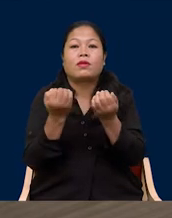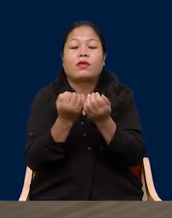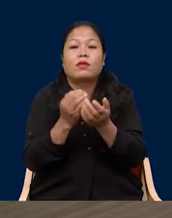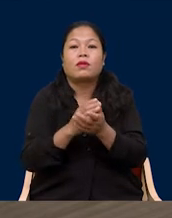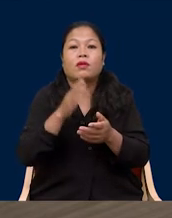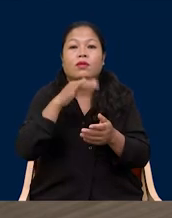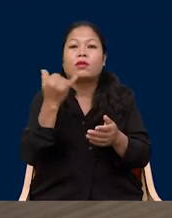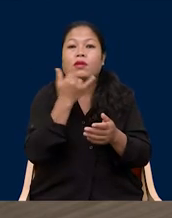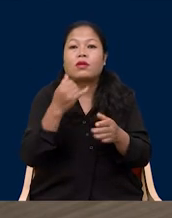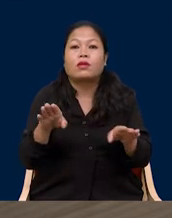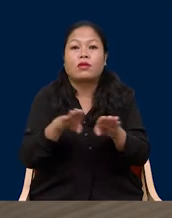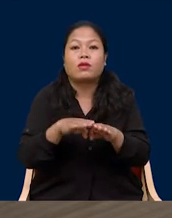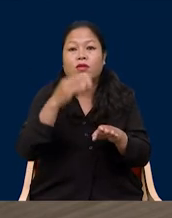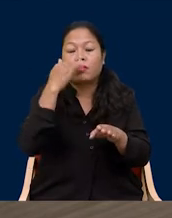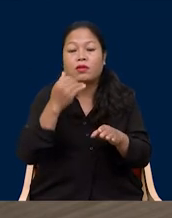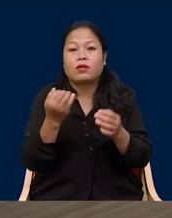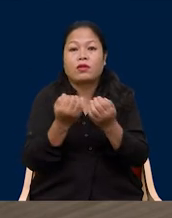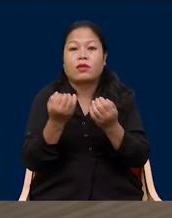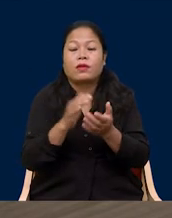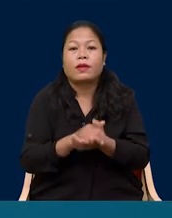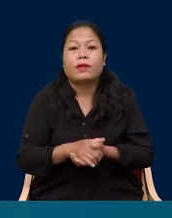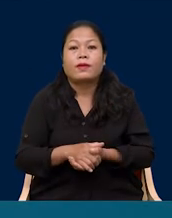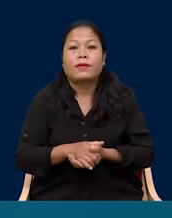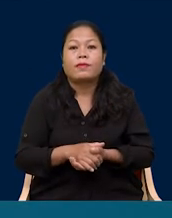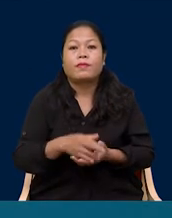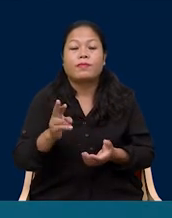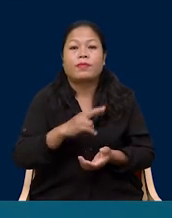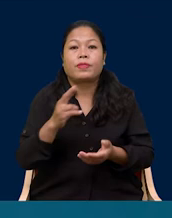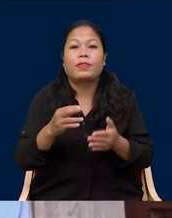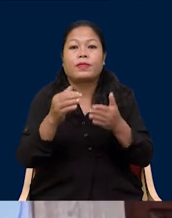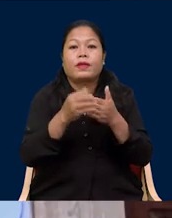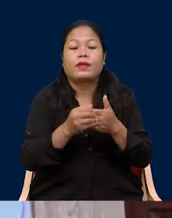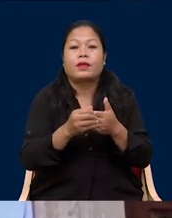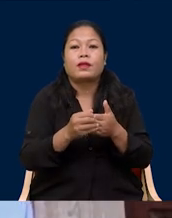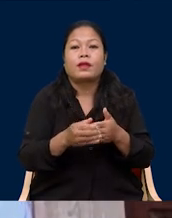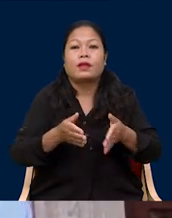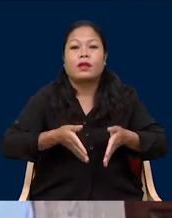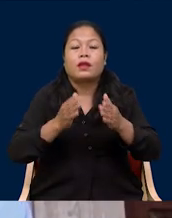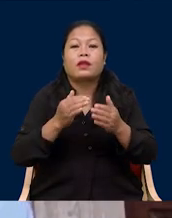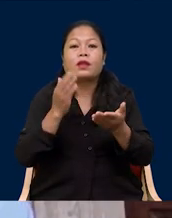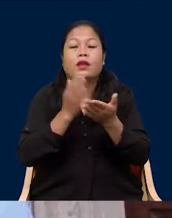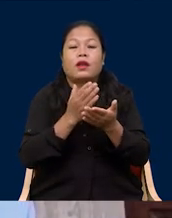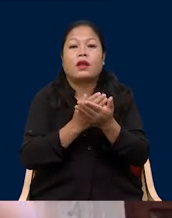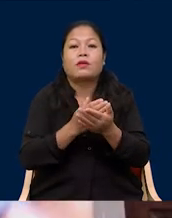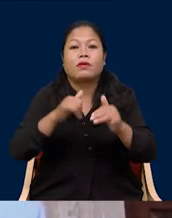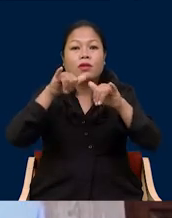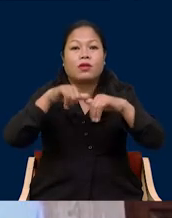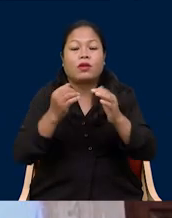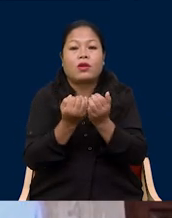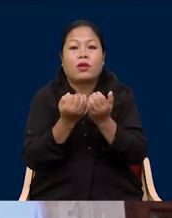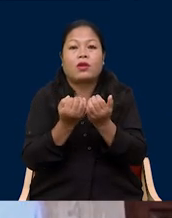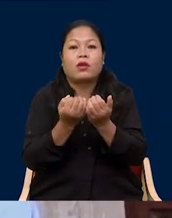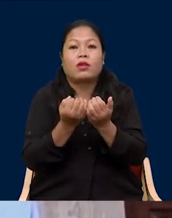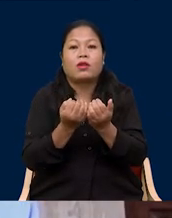कामहरू एक्सनहरू गर्दाखेरि पनि त्यसको लैङ्गिक समानता हामी कसरी गर्छौँ, र लिडरसिप रोलमा पनि जब हामी प्रोग्रामहरू